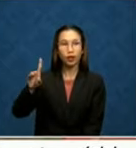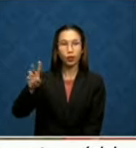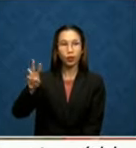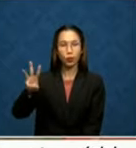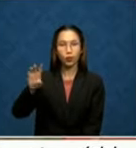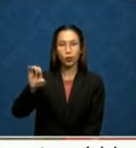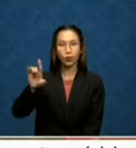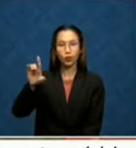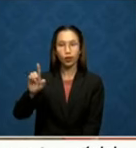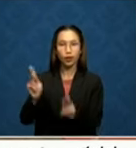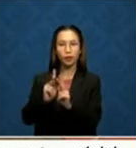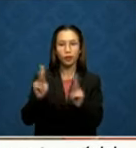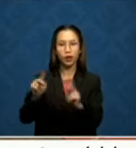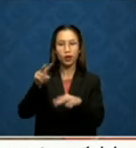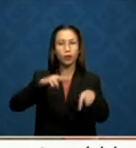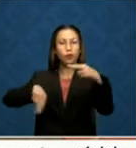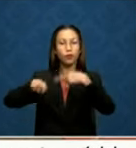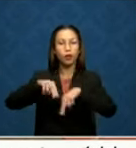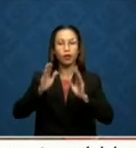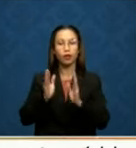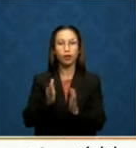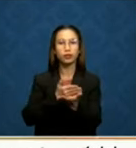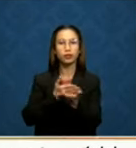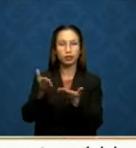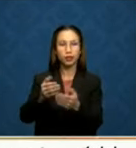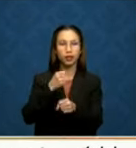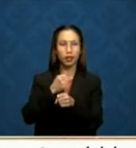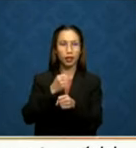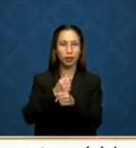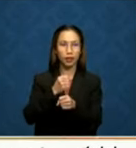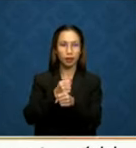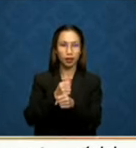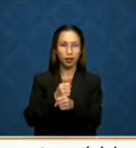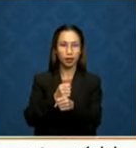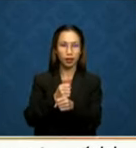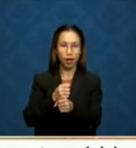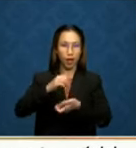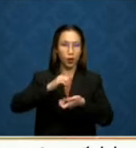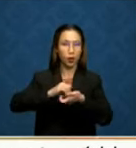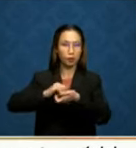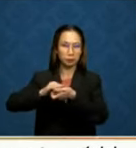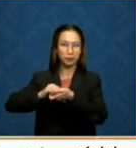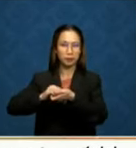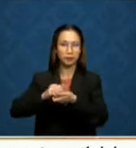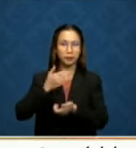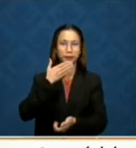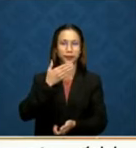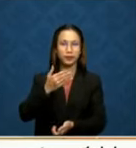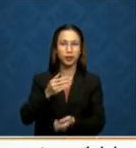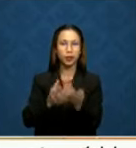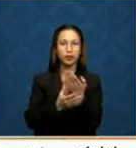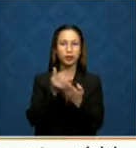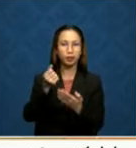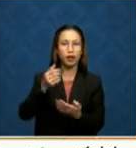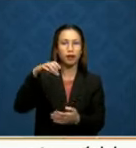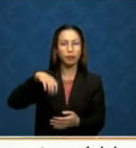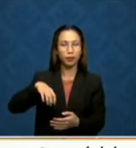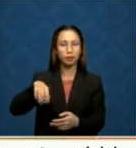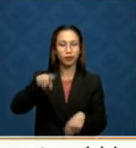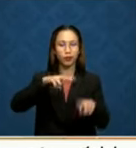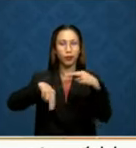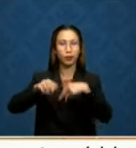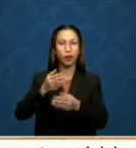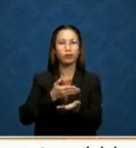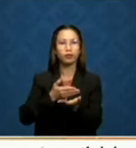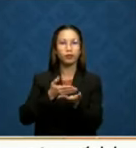กรรติการการคมคอมผู้บิโภคค่ะที่ทำงานโดยได้หลบความร่มมือเป็อย่างดีมาโดยตลอดจากทางสภาองคกรของผู้บริโภ